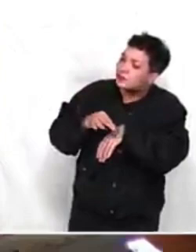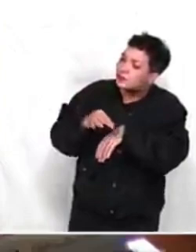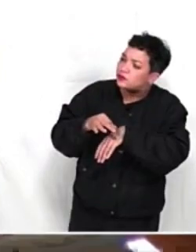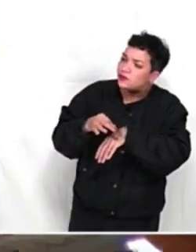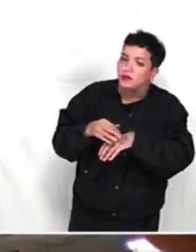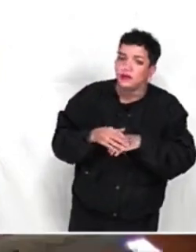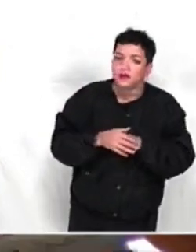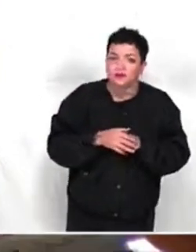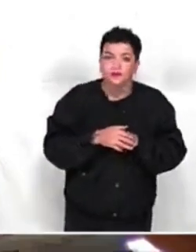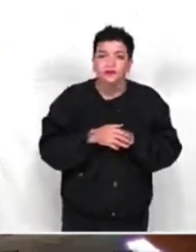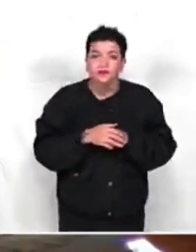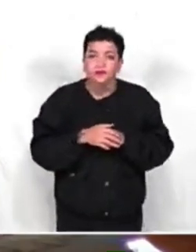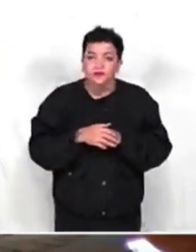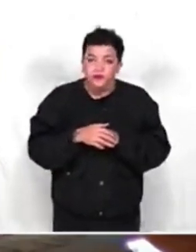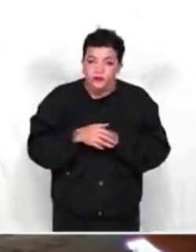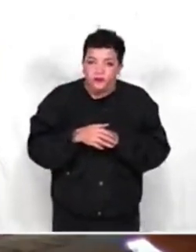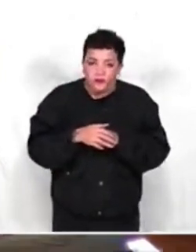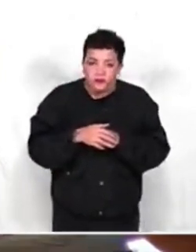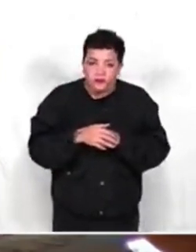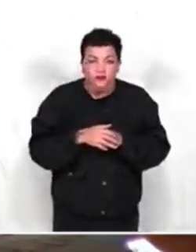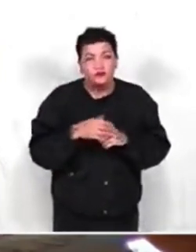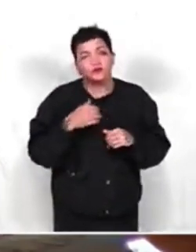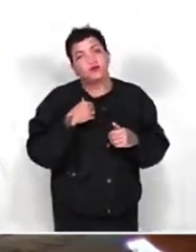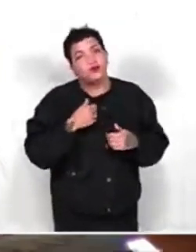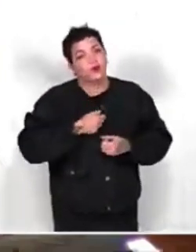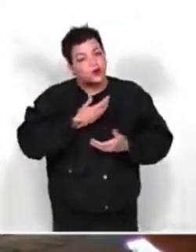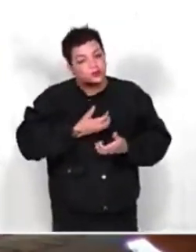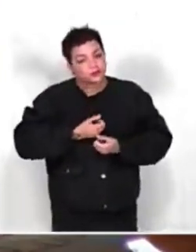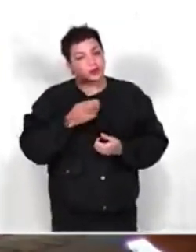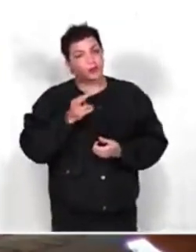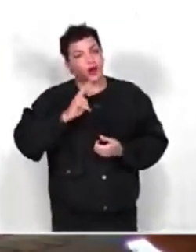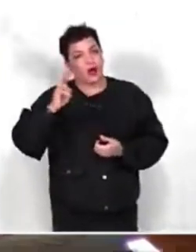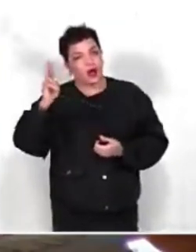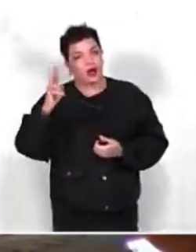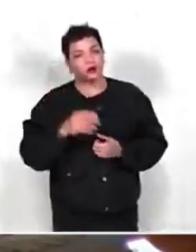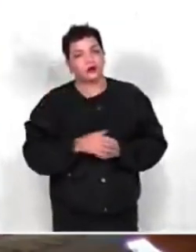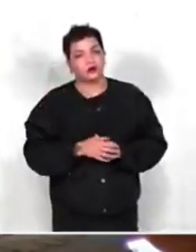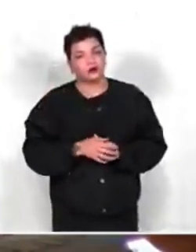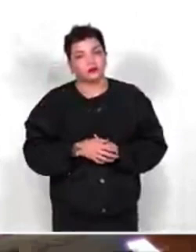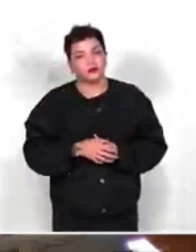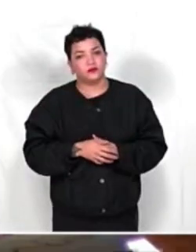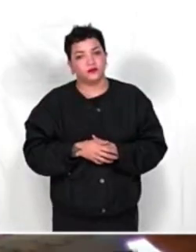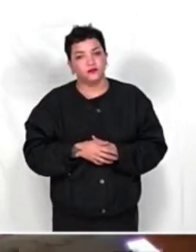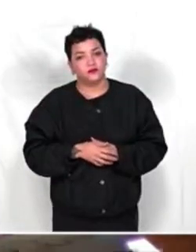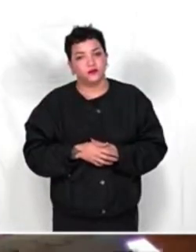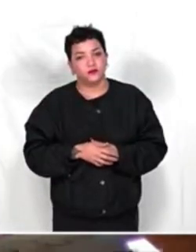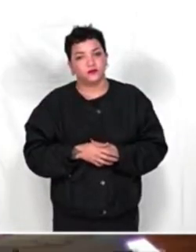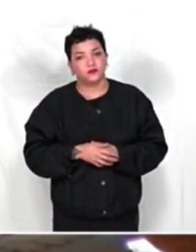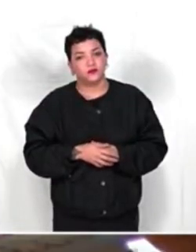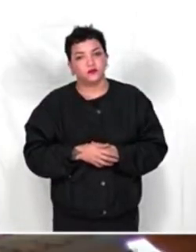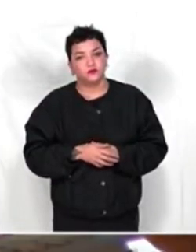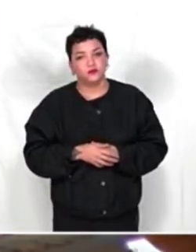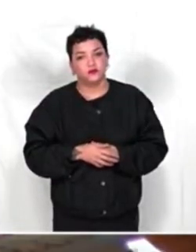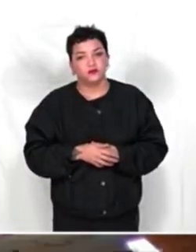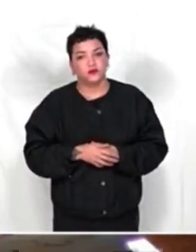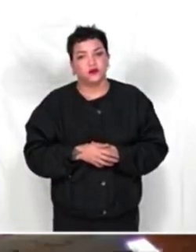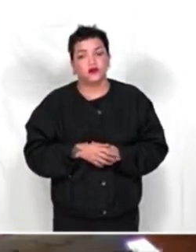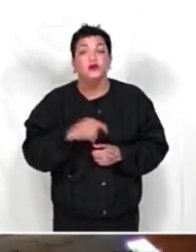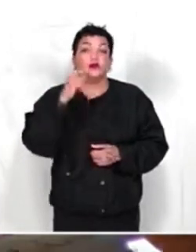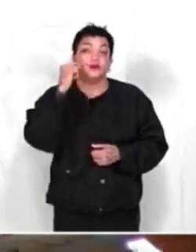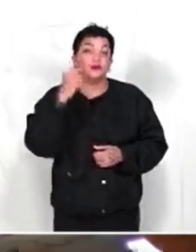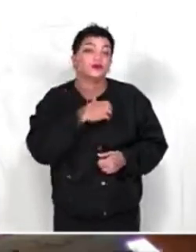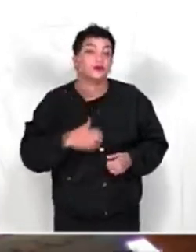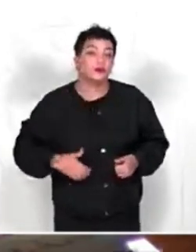minutes et beaucoup d'orateurs de votre groupe, pratiquement tous interviennent. Et je mange Merci de conclure, madame. Et vers qui, monsieur le maire,